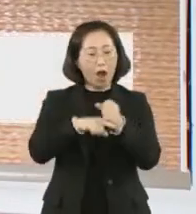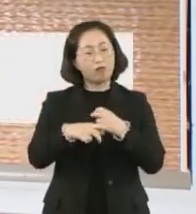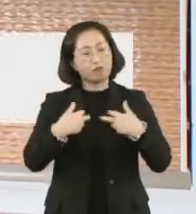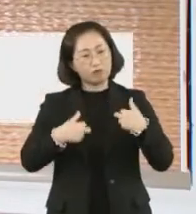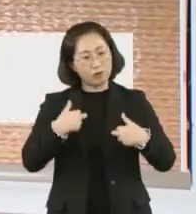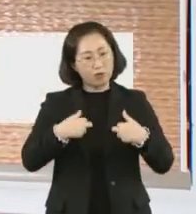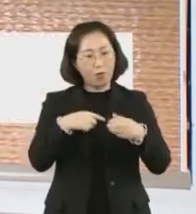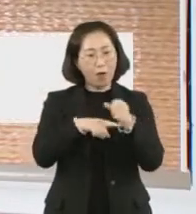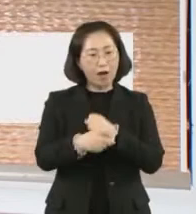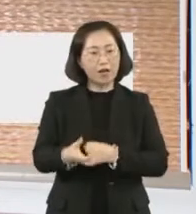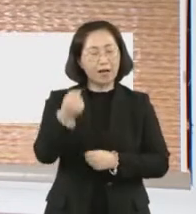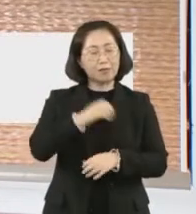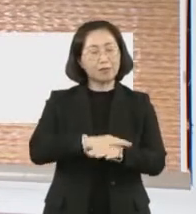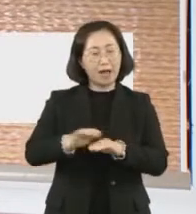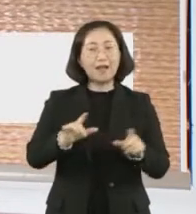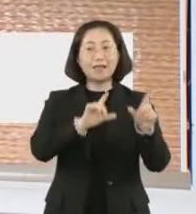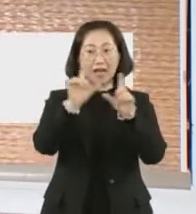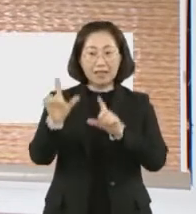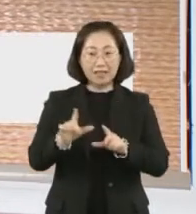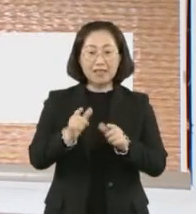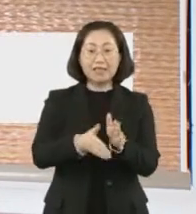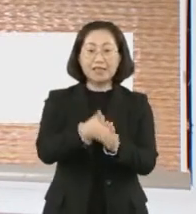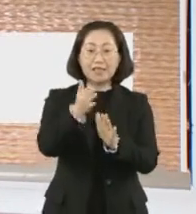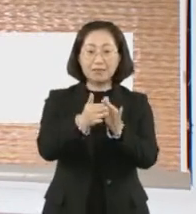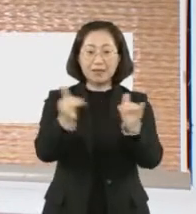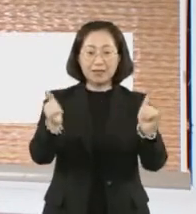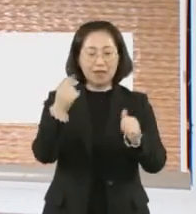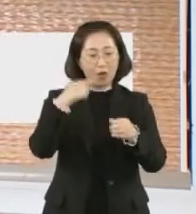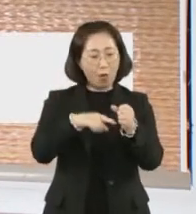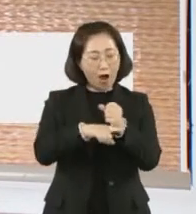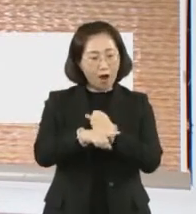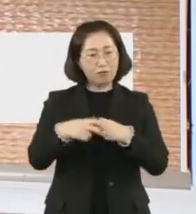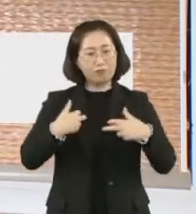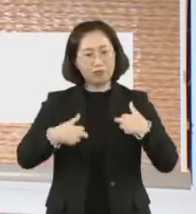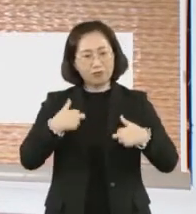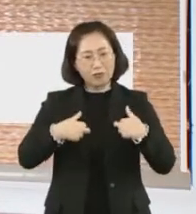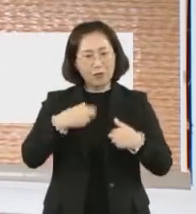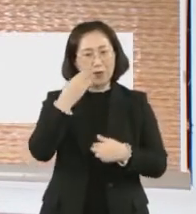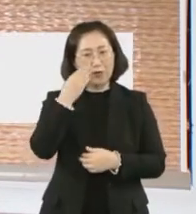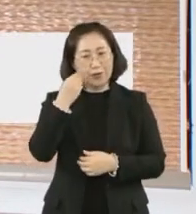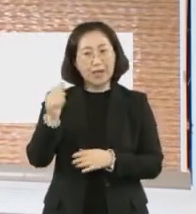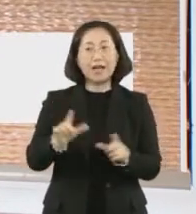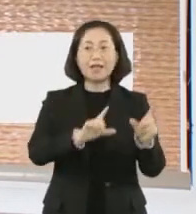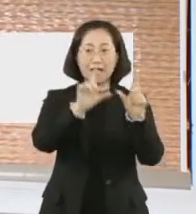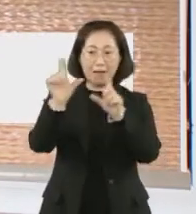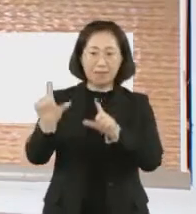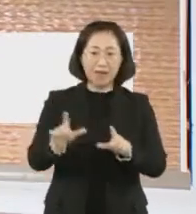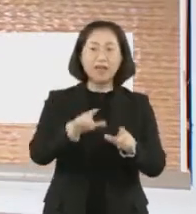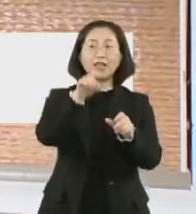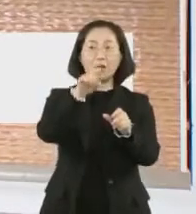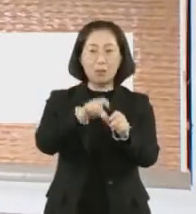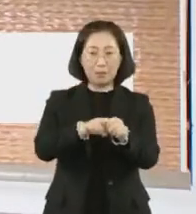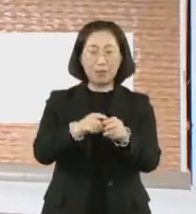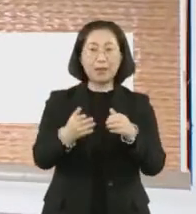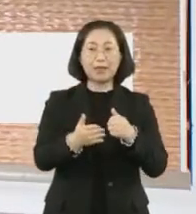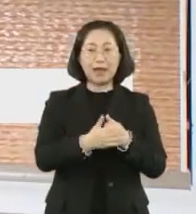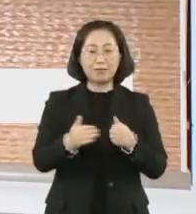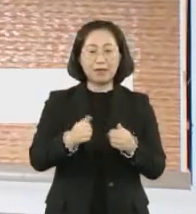과학으로 잘 살게 되는, 결국 궁극적으로 우리 시민들이 과학을 즐기면서 윤택한 삶을 살고자 하는 것이 목표이기